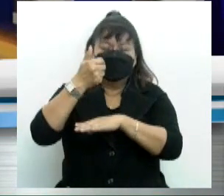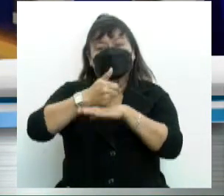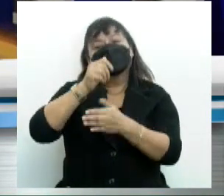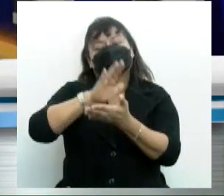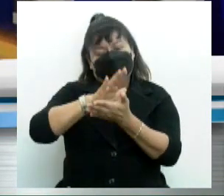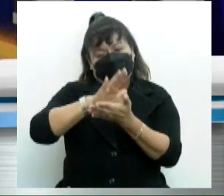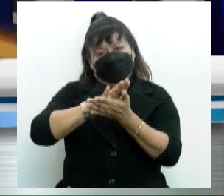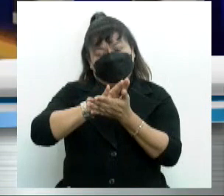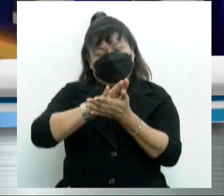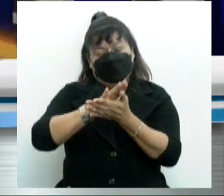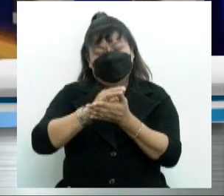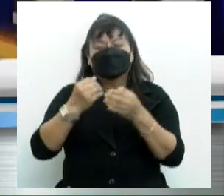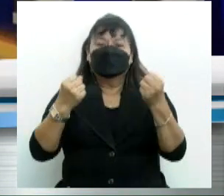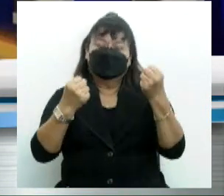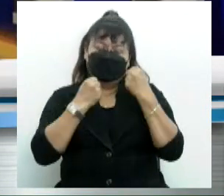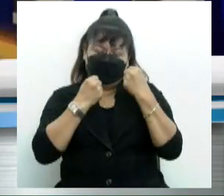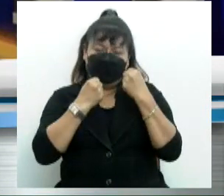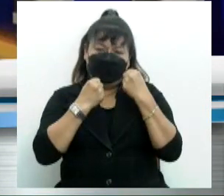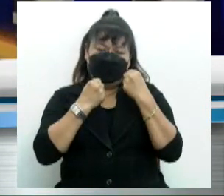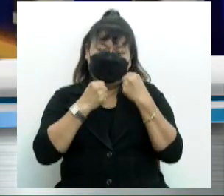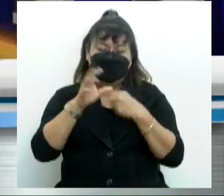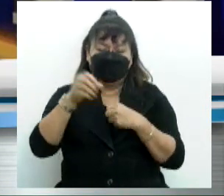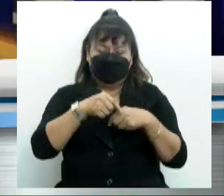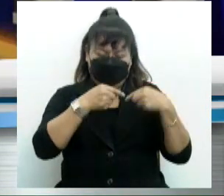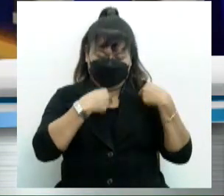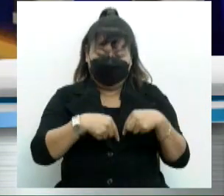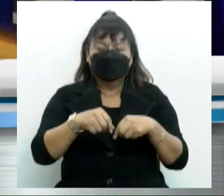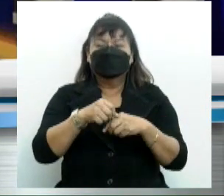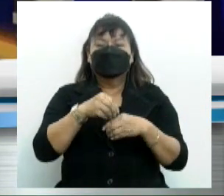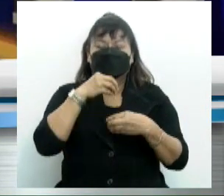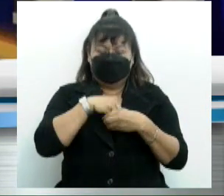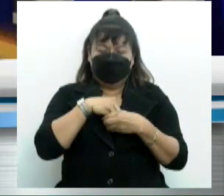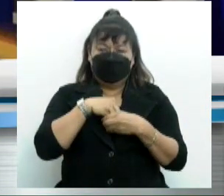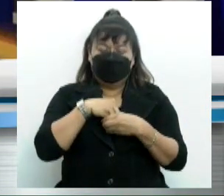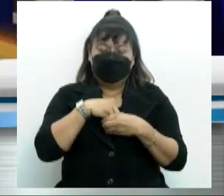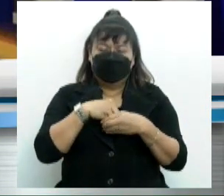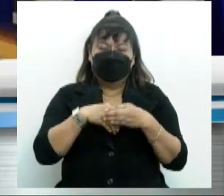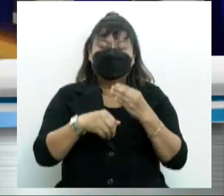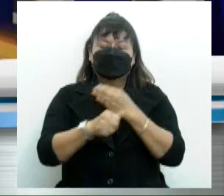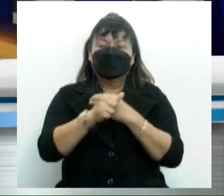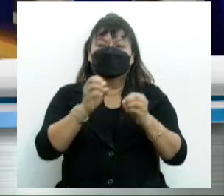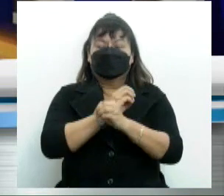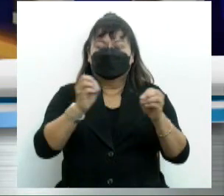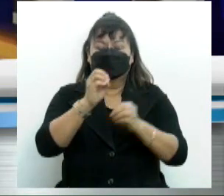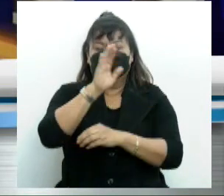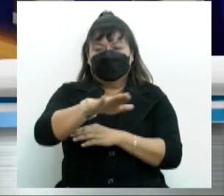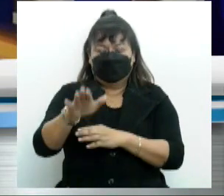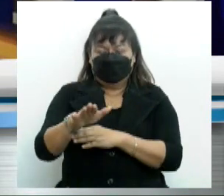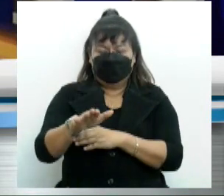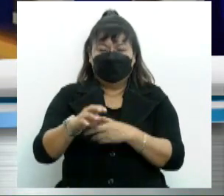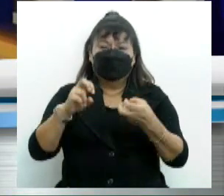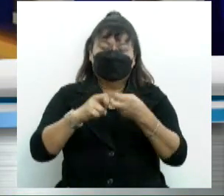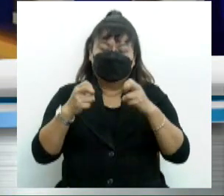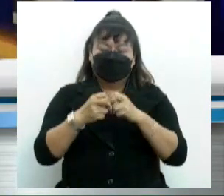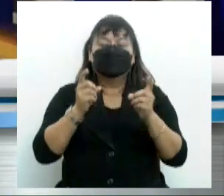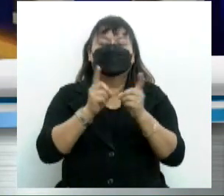ที่เข้มงวดปวดขันในการที่จะเอาใจใส่ต่อความปลอดภัยของนักเรียนโดยปัญหาที่พบ